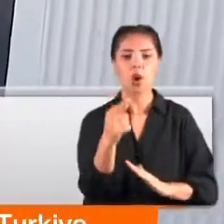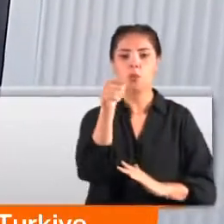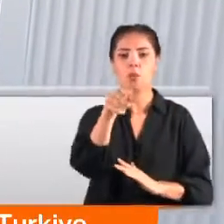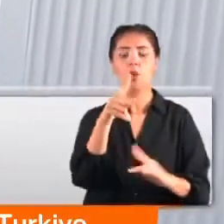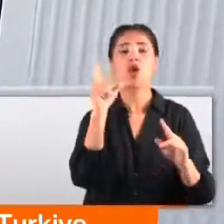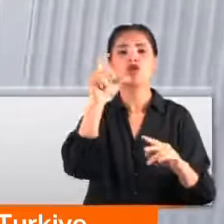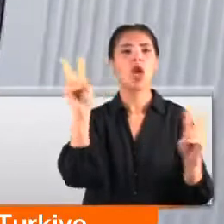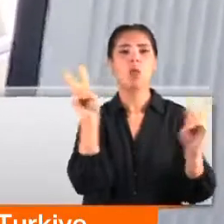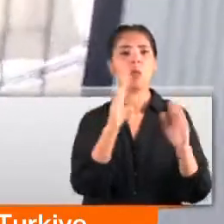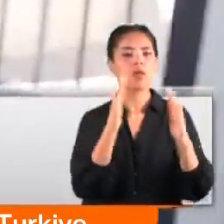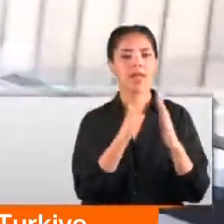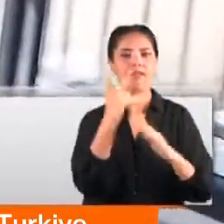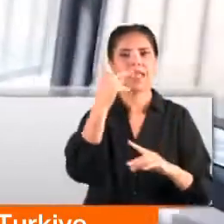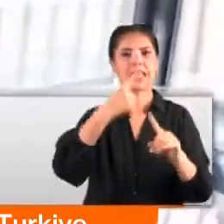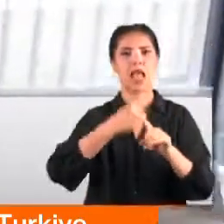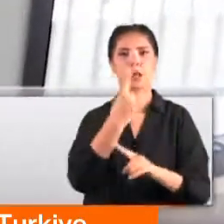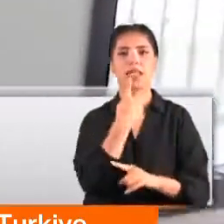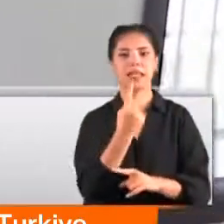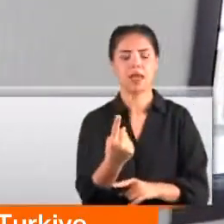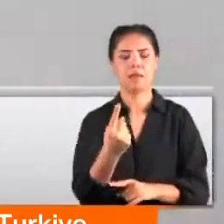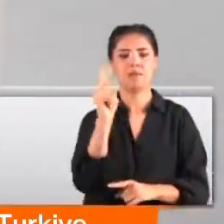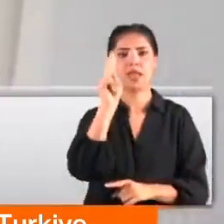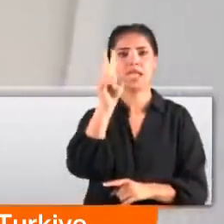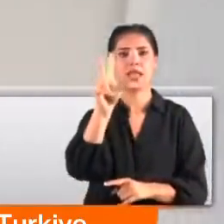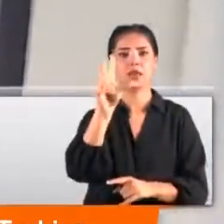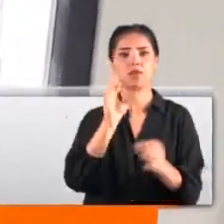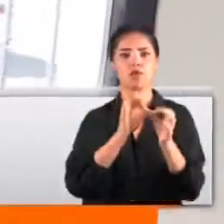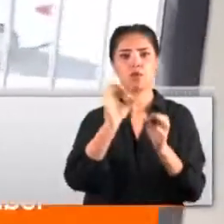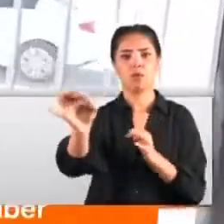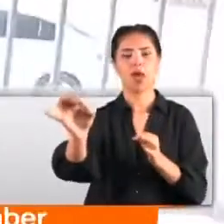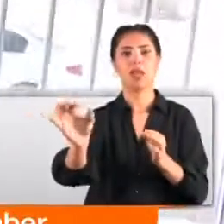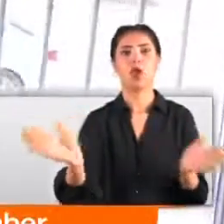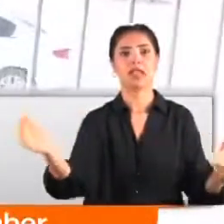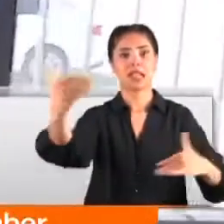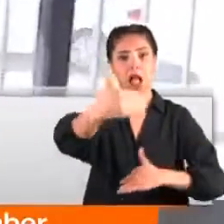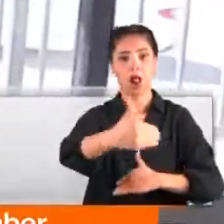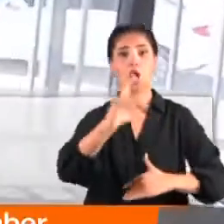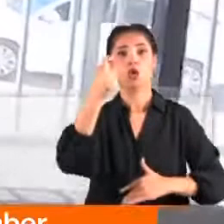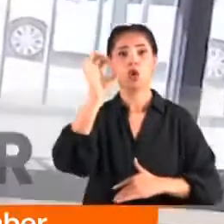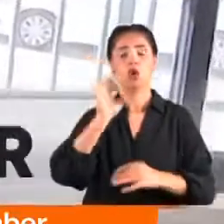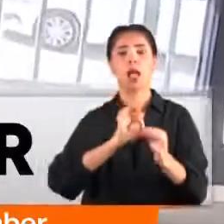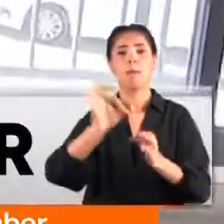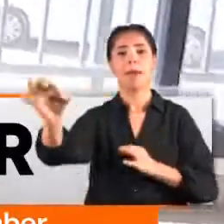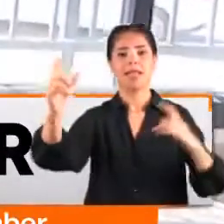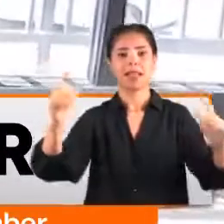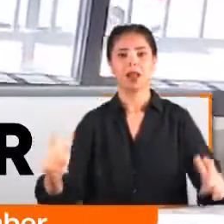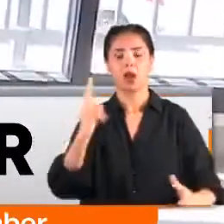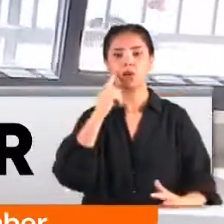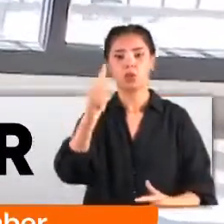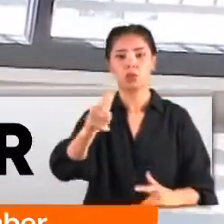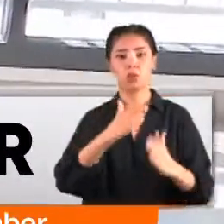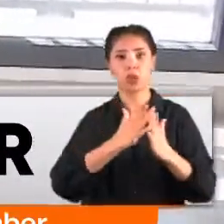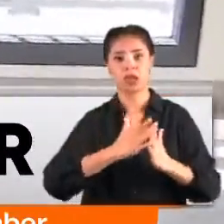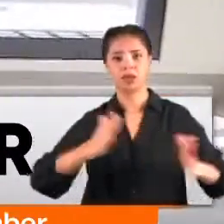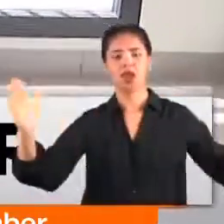daire 2+1 bir daire ve 23 metrekare salon, 90 metrekarelik alana sahip. Bu salonda